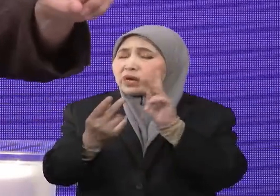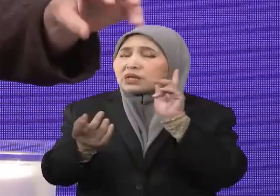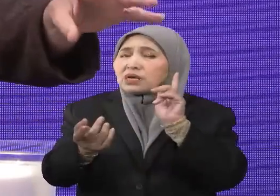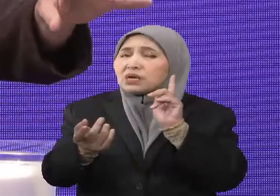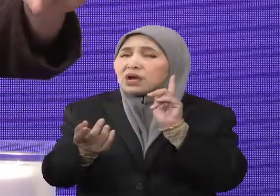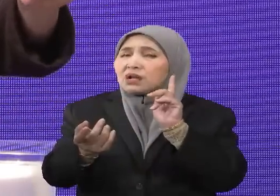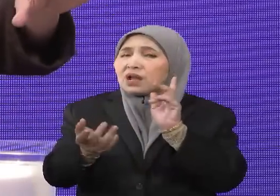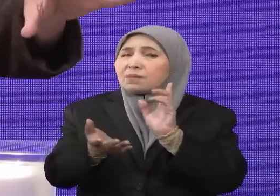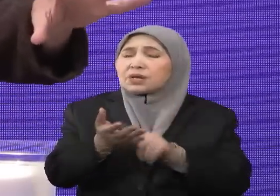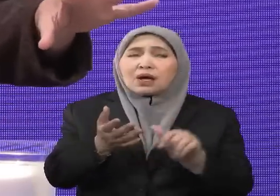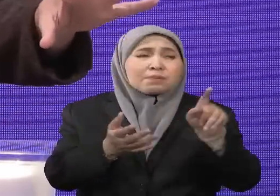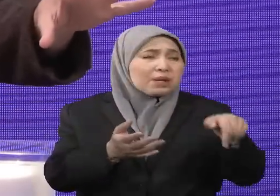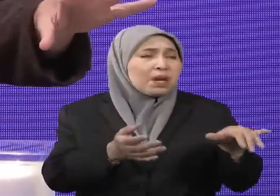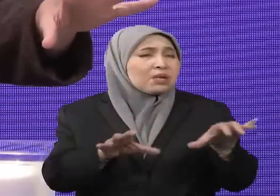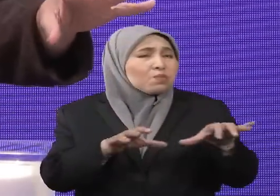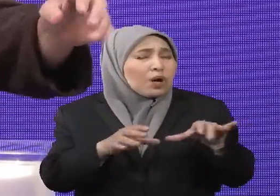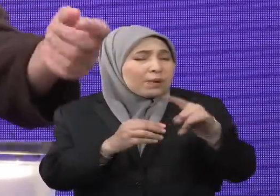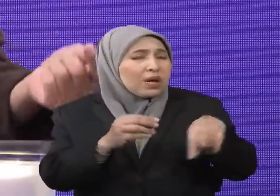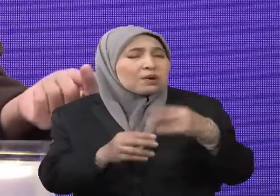ogoh-ogoh memang